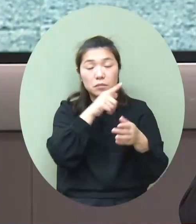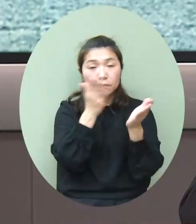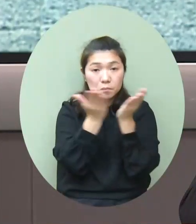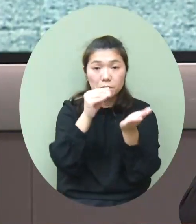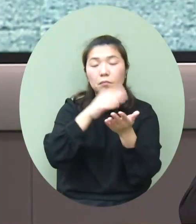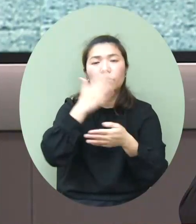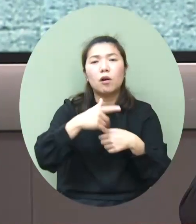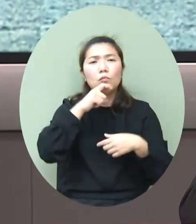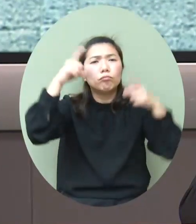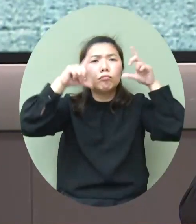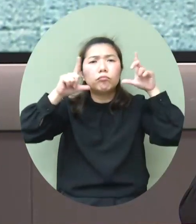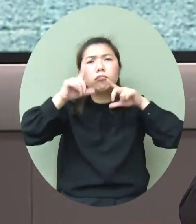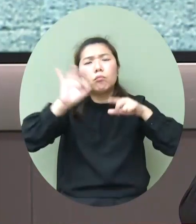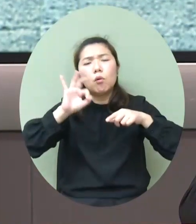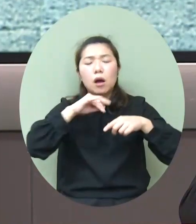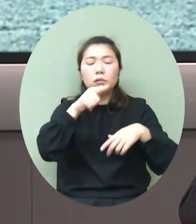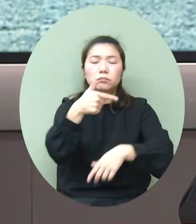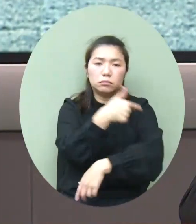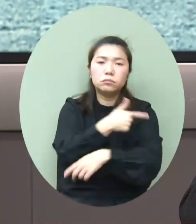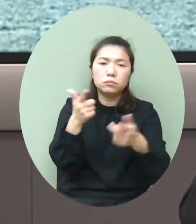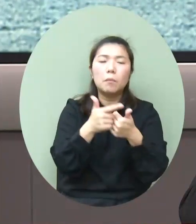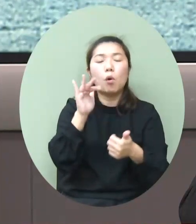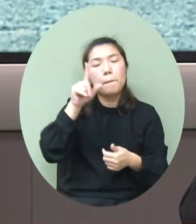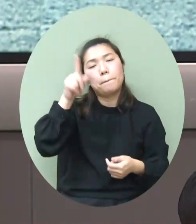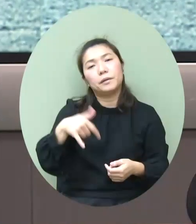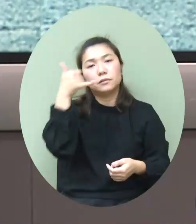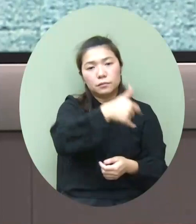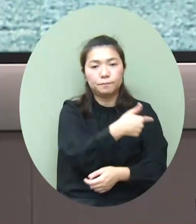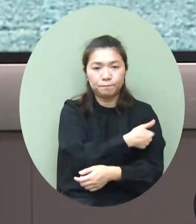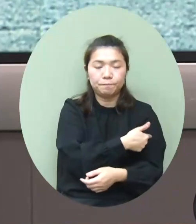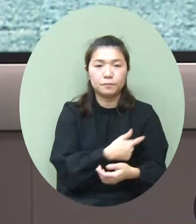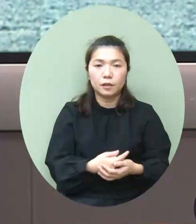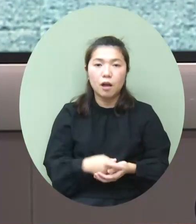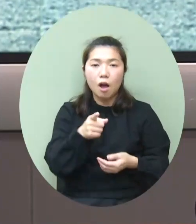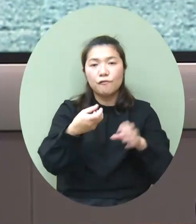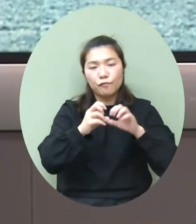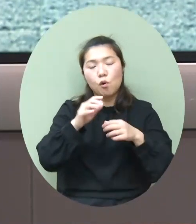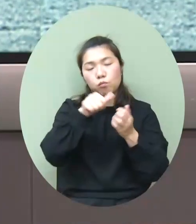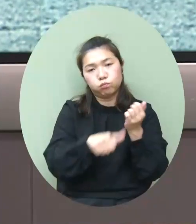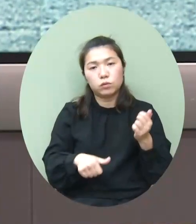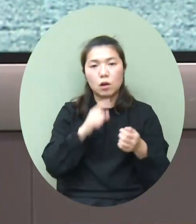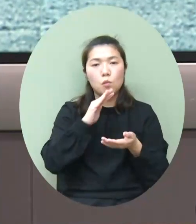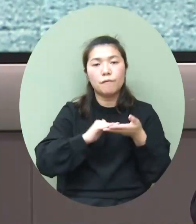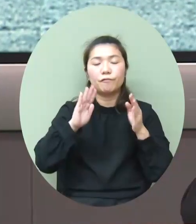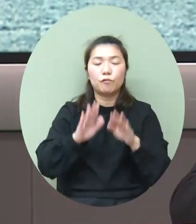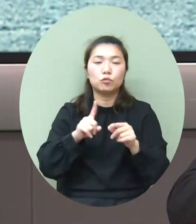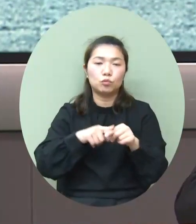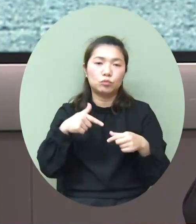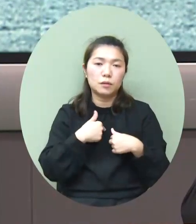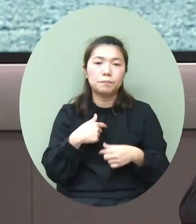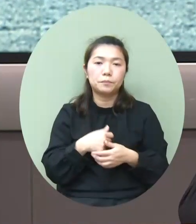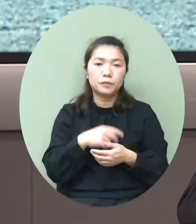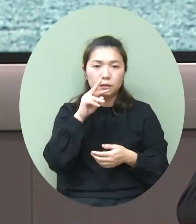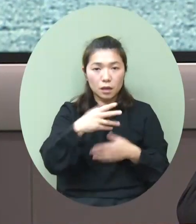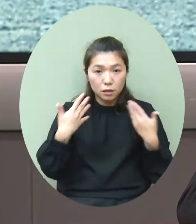试，如果他本身没有病征的，适合接种疫苗的就可以接种。科学委员会跟卫生防护中